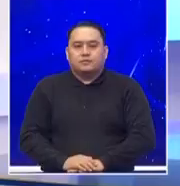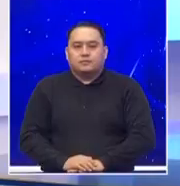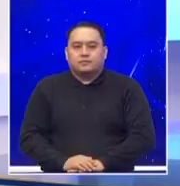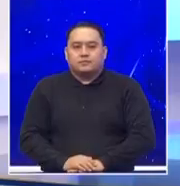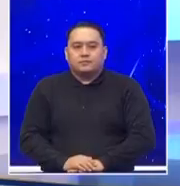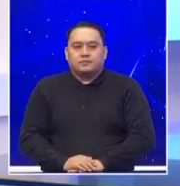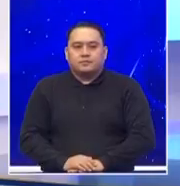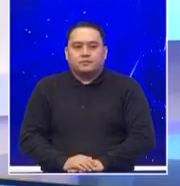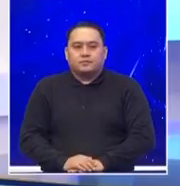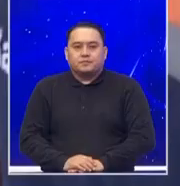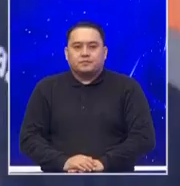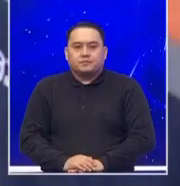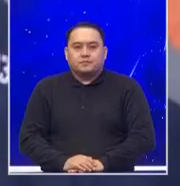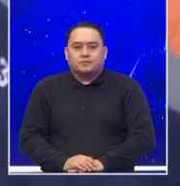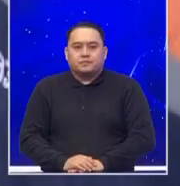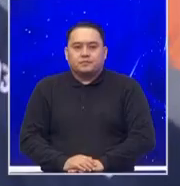тілші тарқатсын.